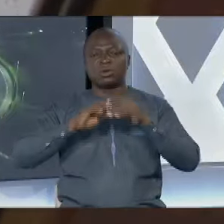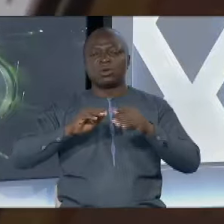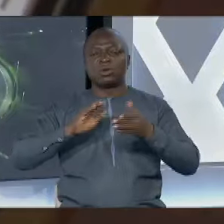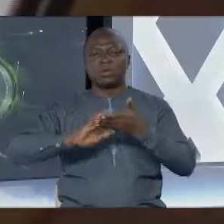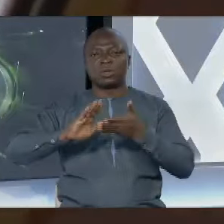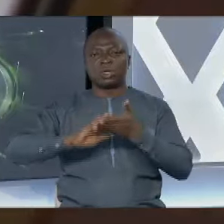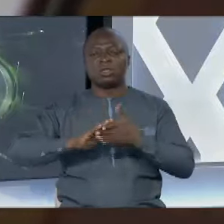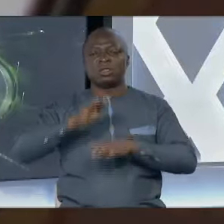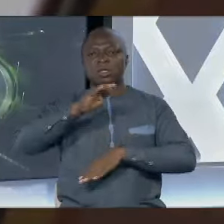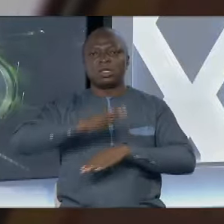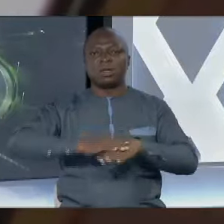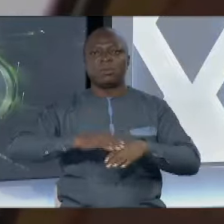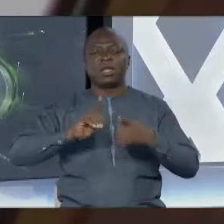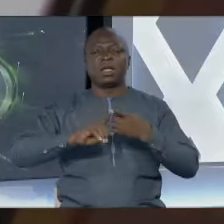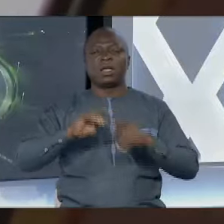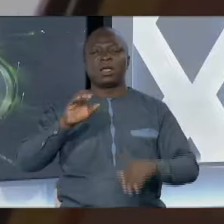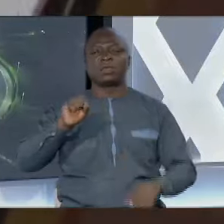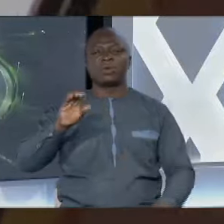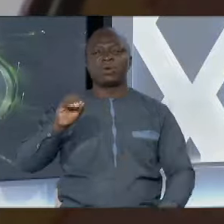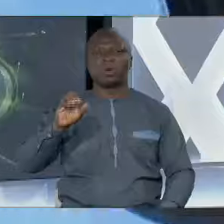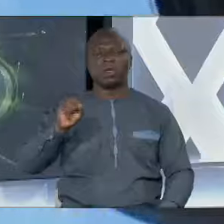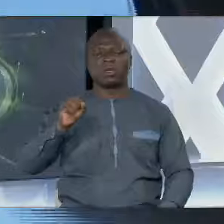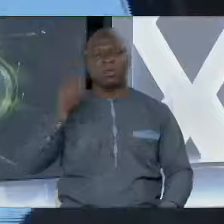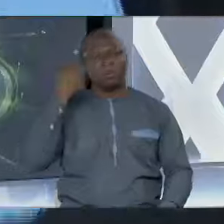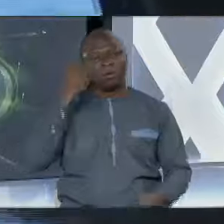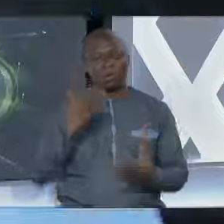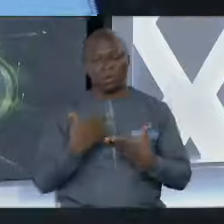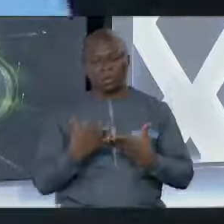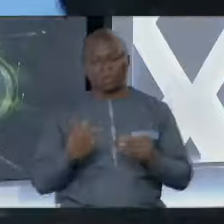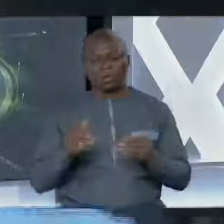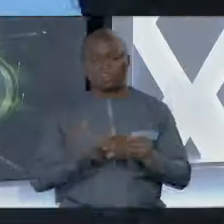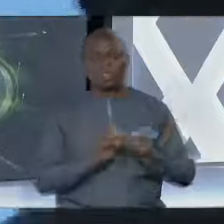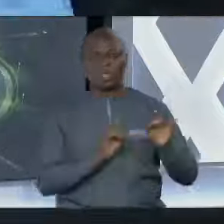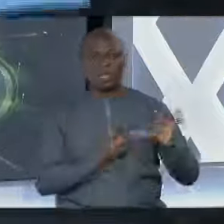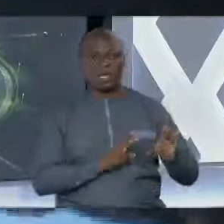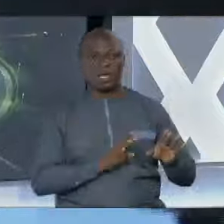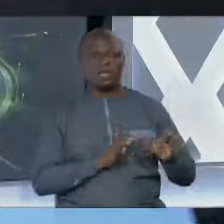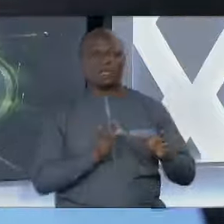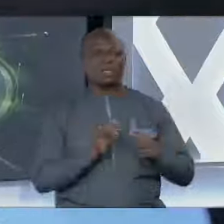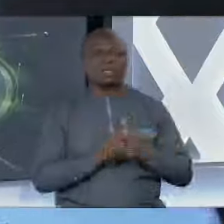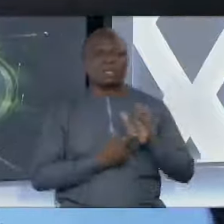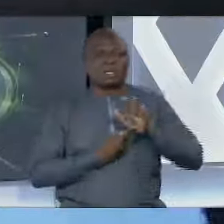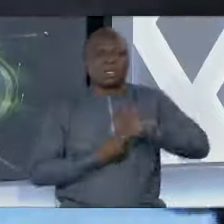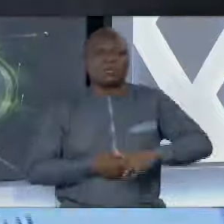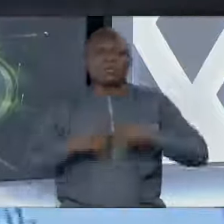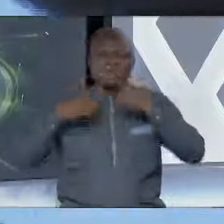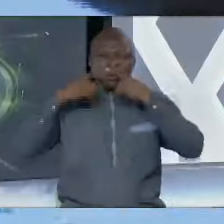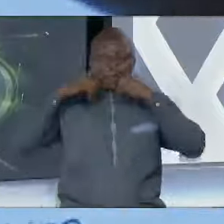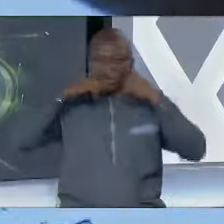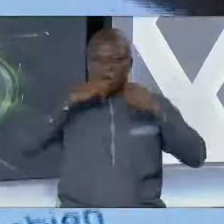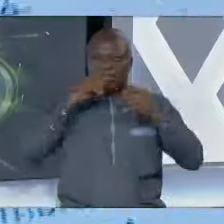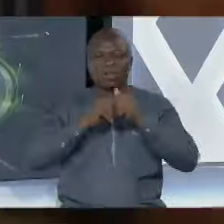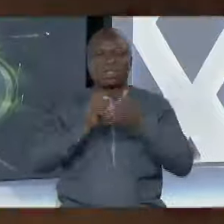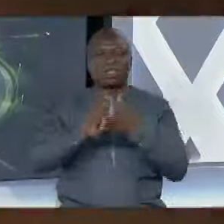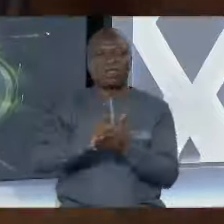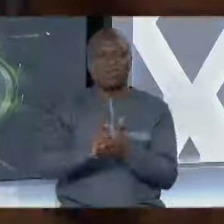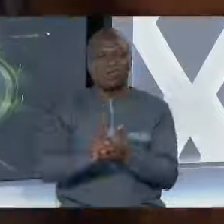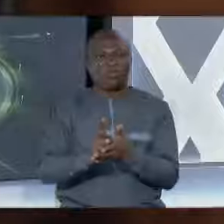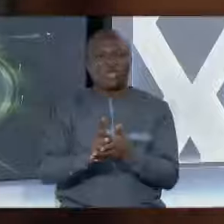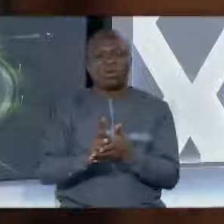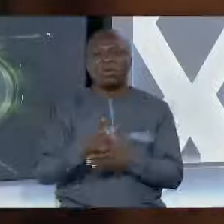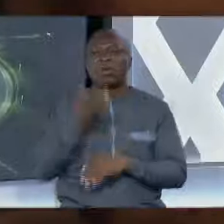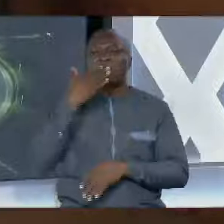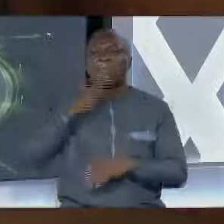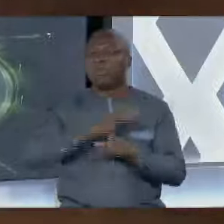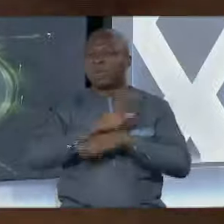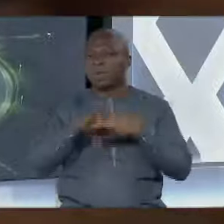c'est un appel, un SOS, pour venir à bout de la haine et de la diffamation à travers des vidéos et commentaires laissés par